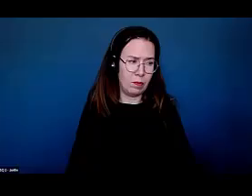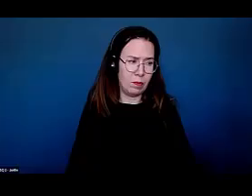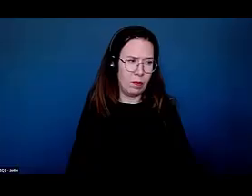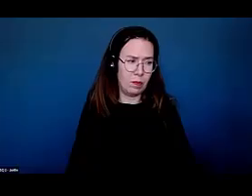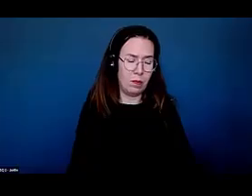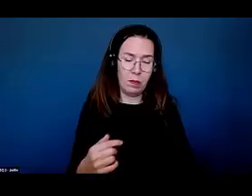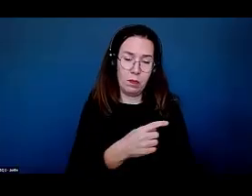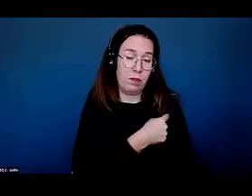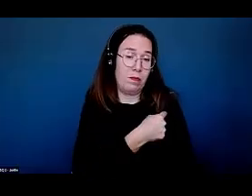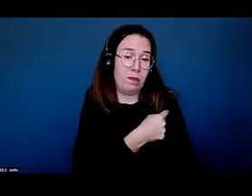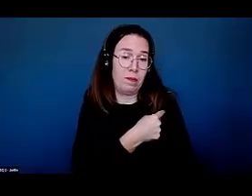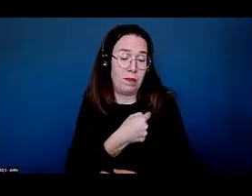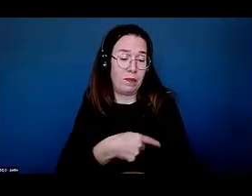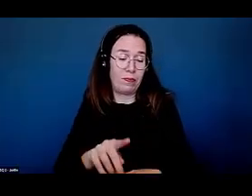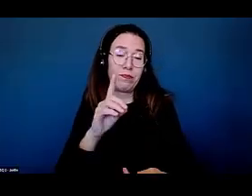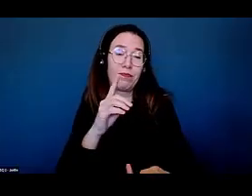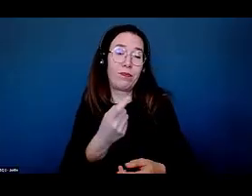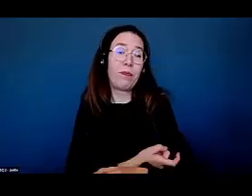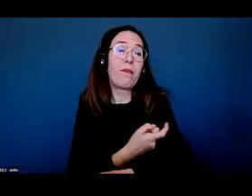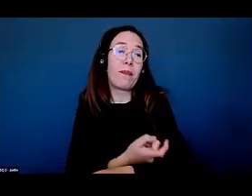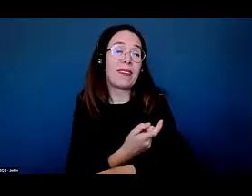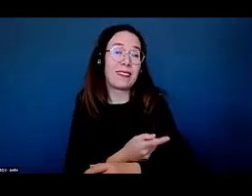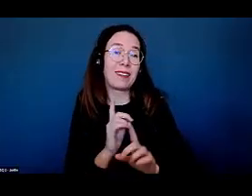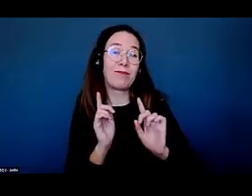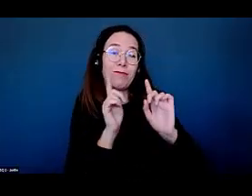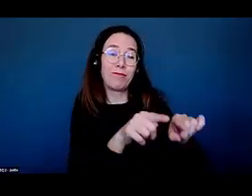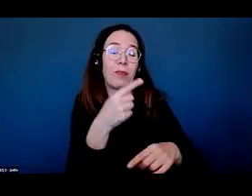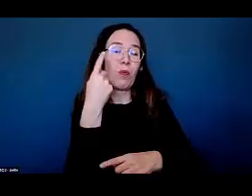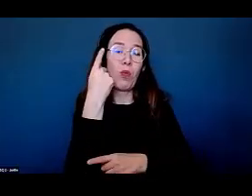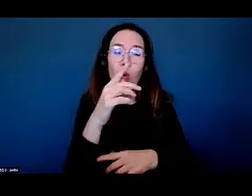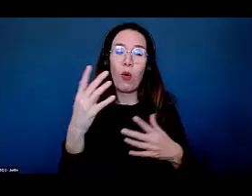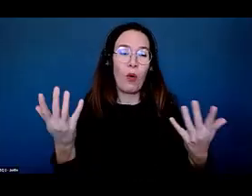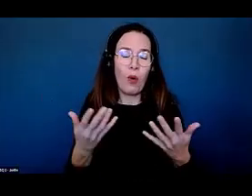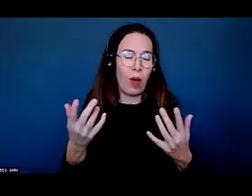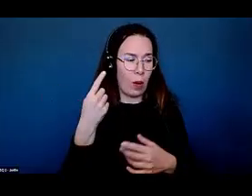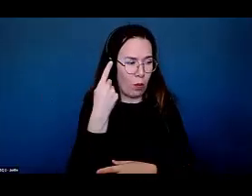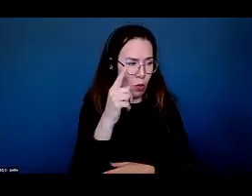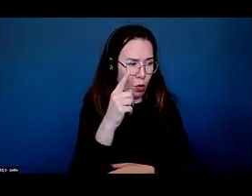Récemment, je suis passée chez mon docteur pour